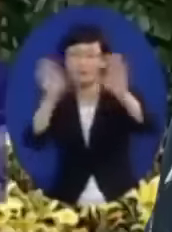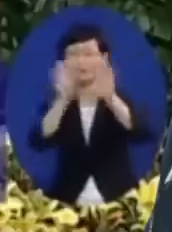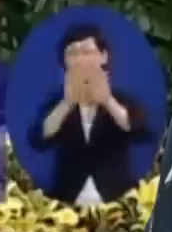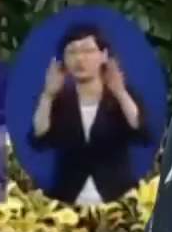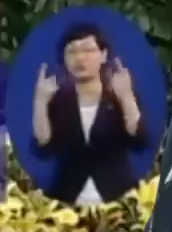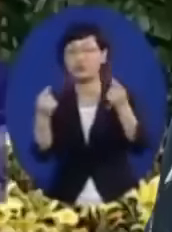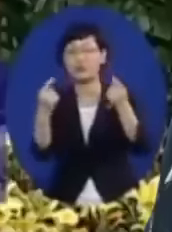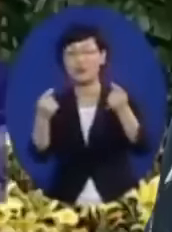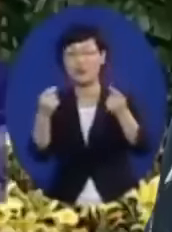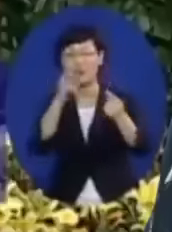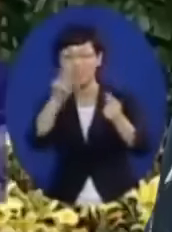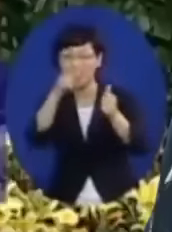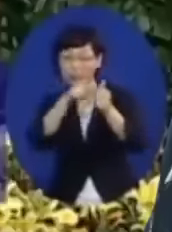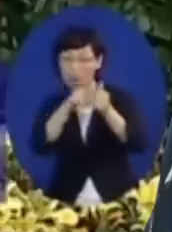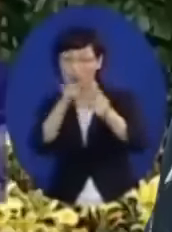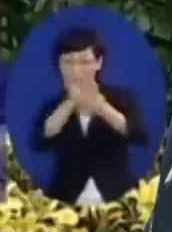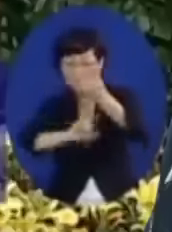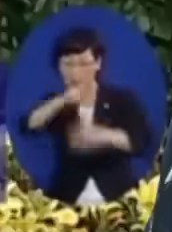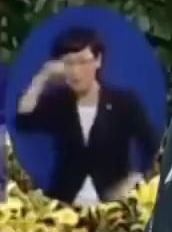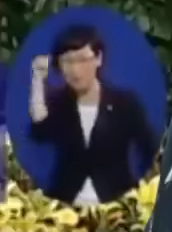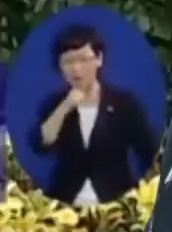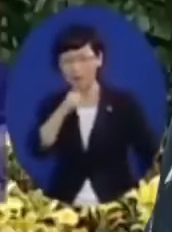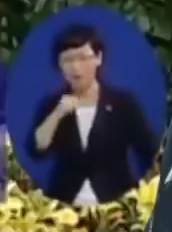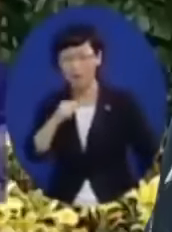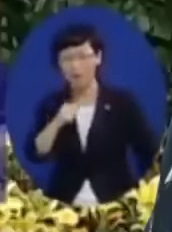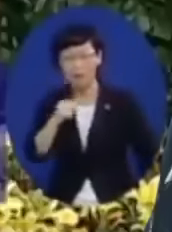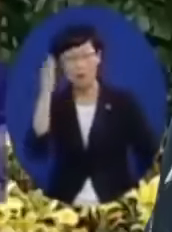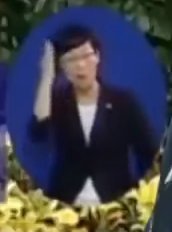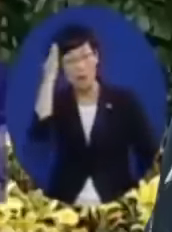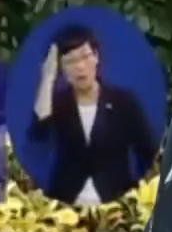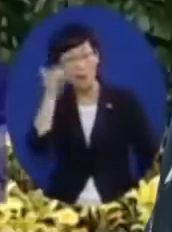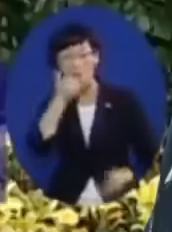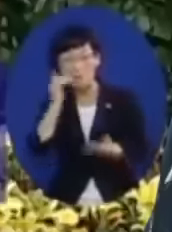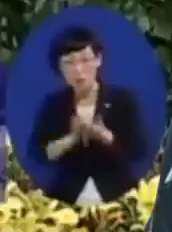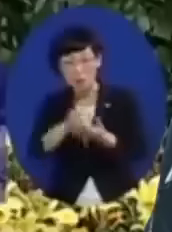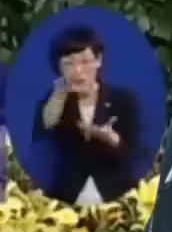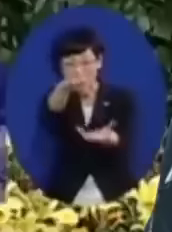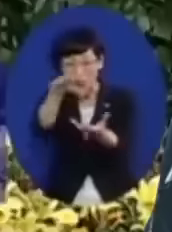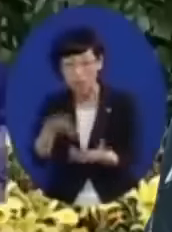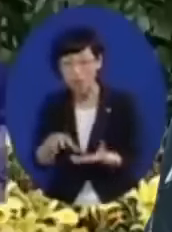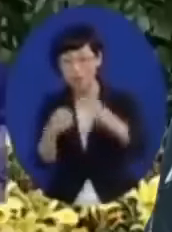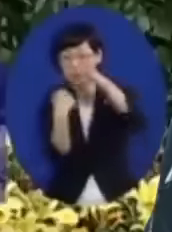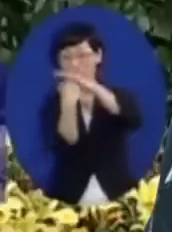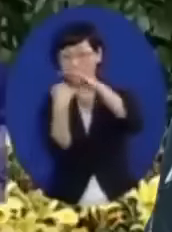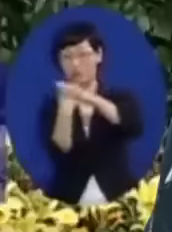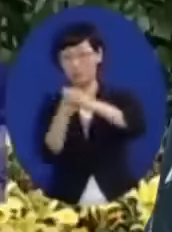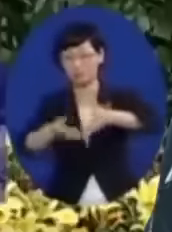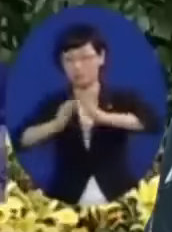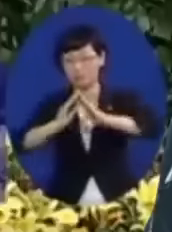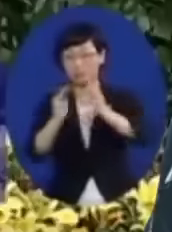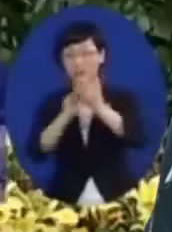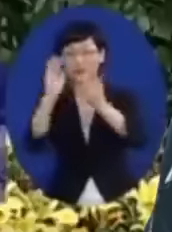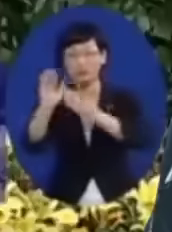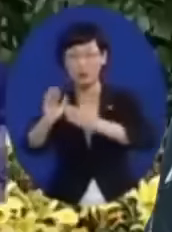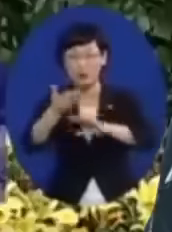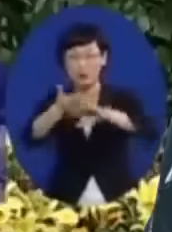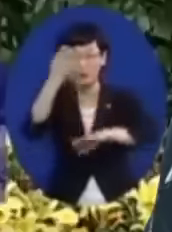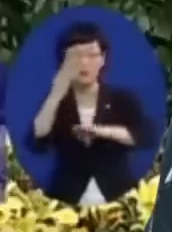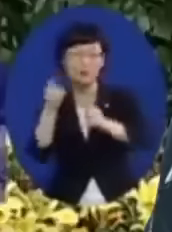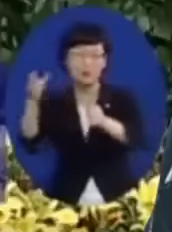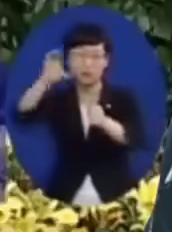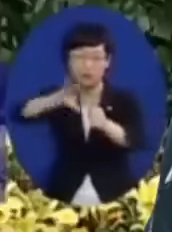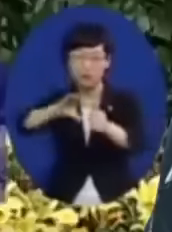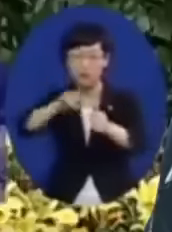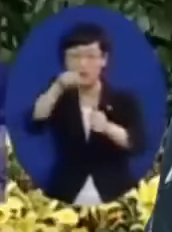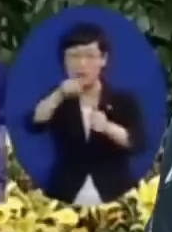하고 야곱이 아침에 일찍 일어나 베개로 삼았던 돌을 가져다가 기름 기둥으로 세우고 그 위에 기름을 붓고 그곳